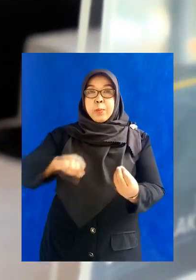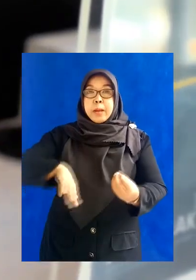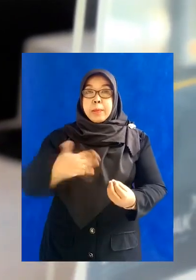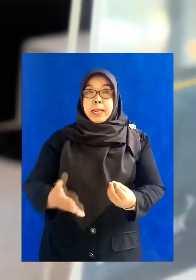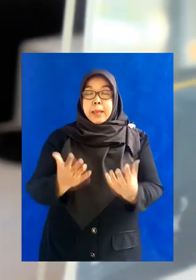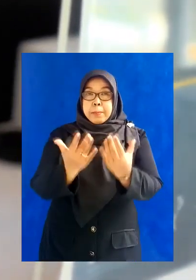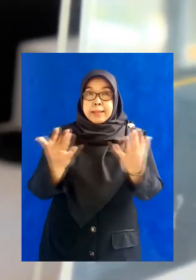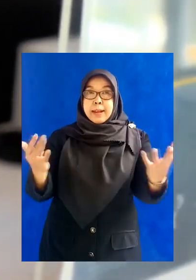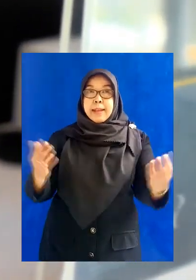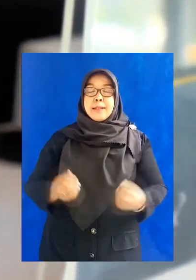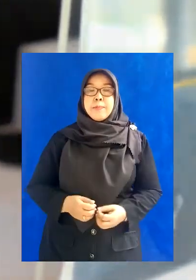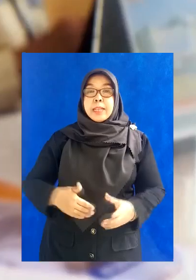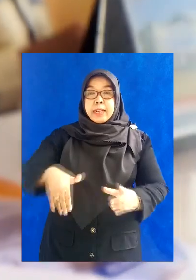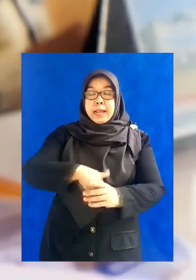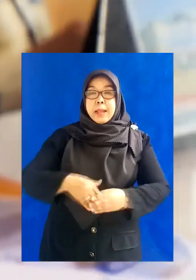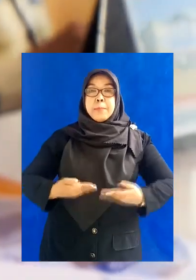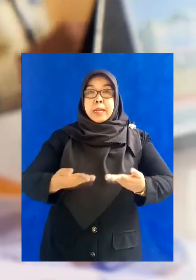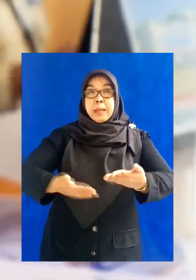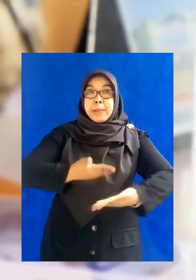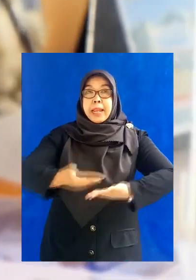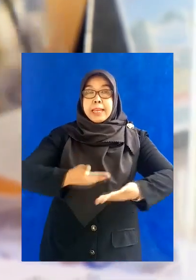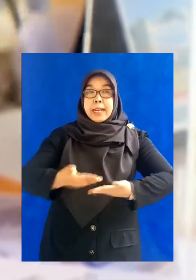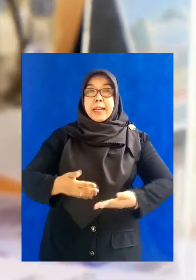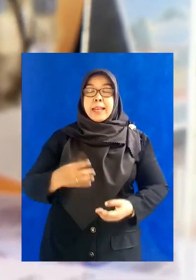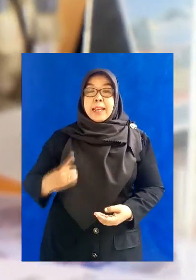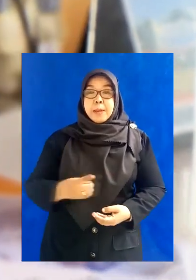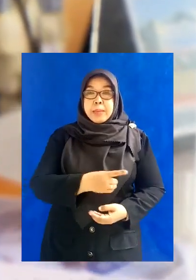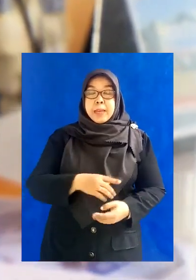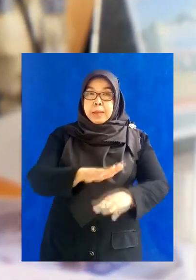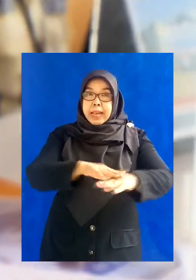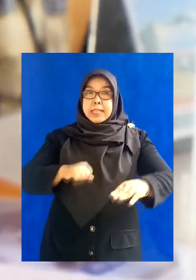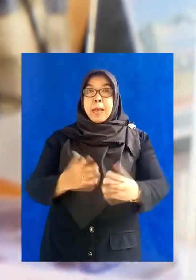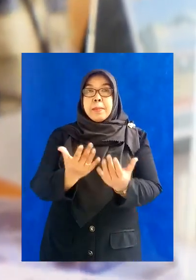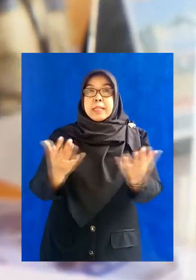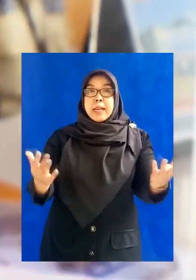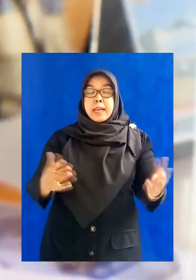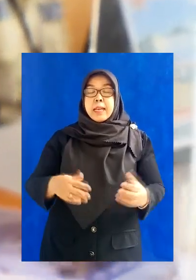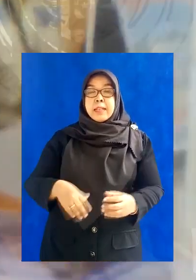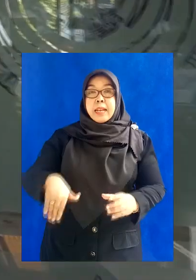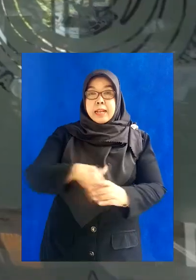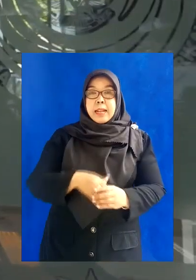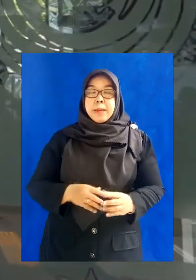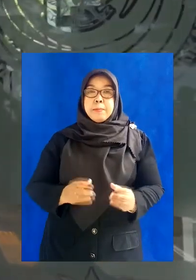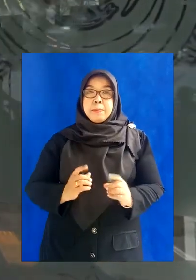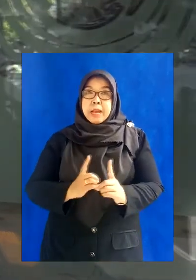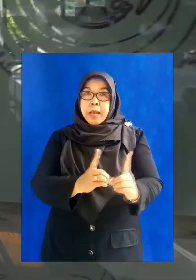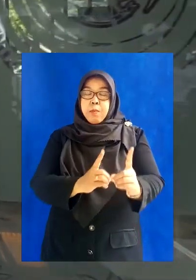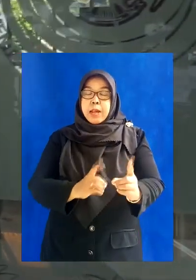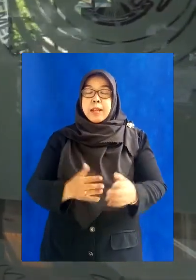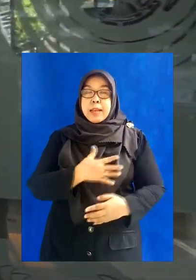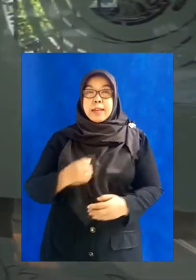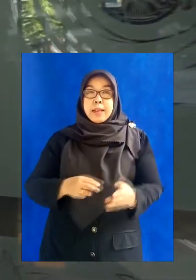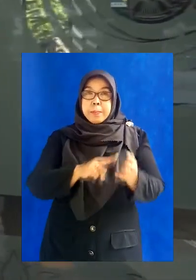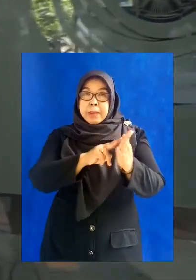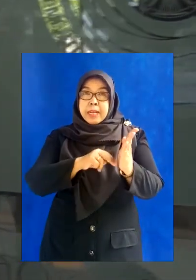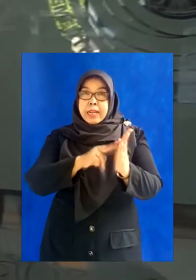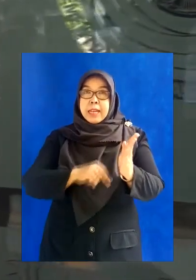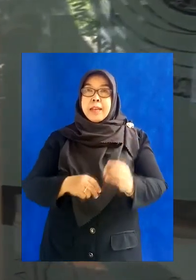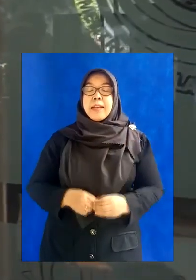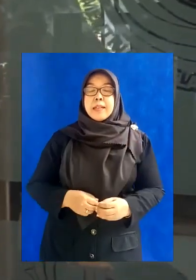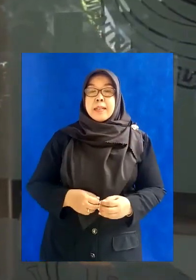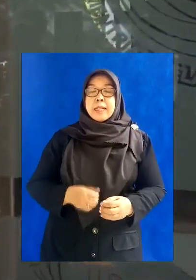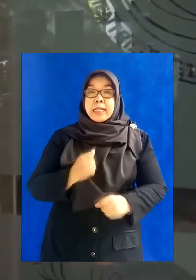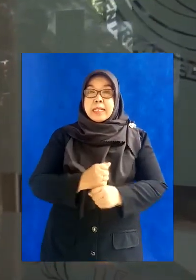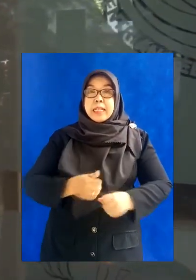Dalam memberikan pelayanan, kami tentunya mengajak masyarakat dalam mengawal dan memberikan penilaian sebagai